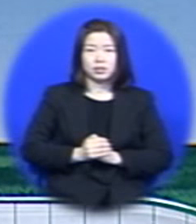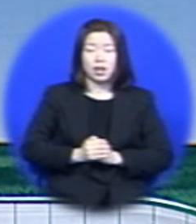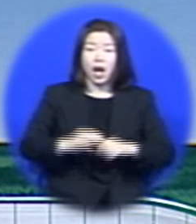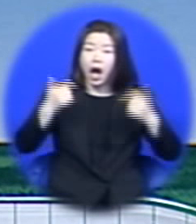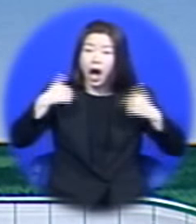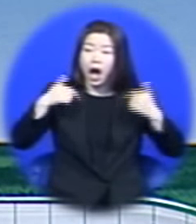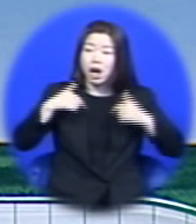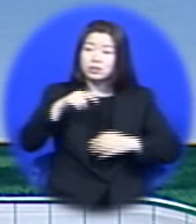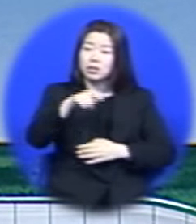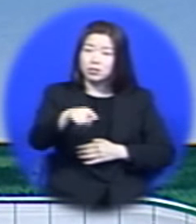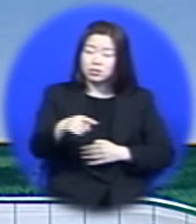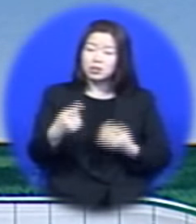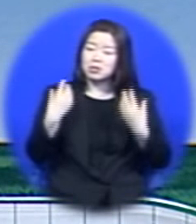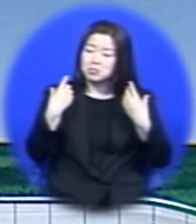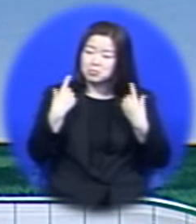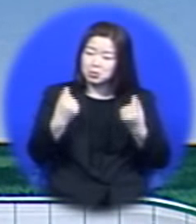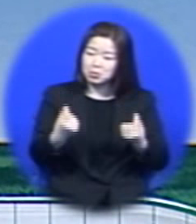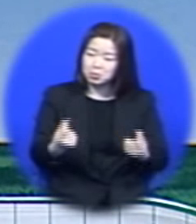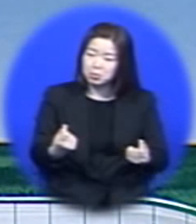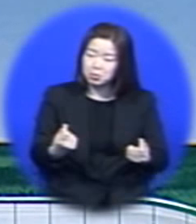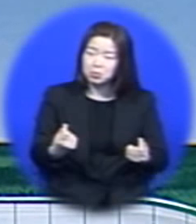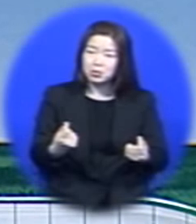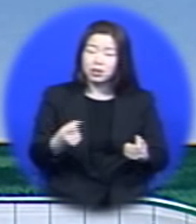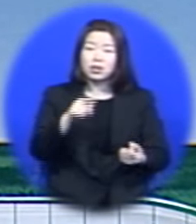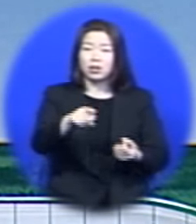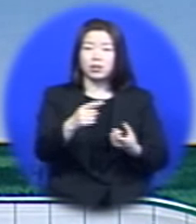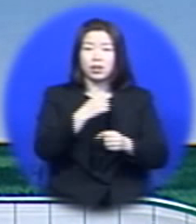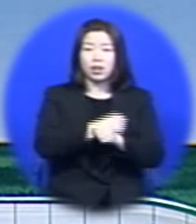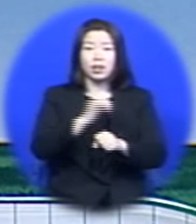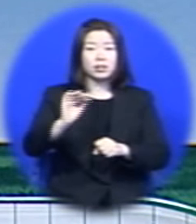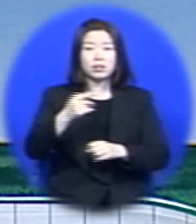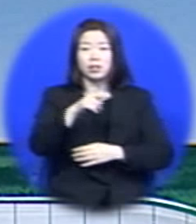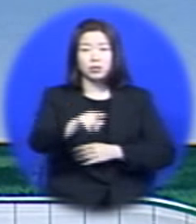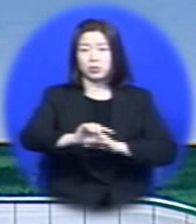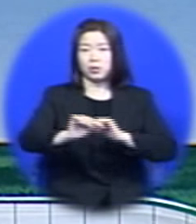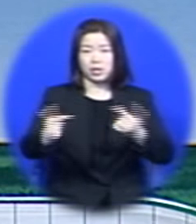늘 그랬었기 때문에 여전히 그래도 된다는 것도 아니에요.